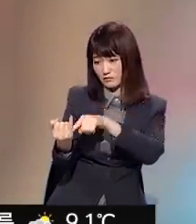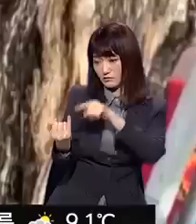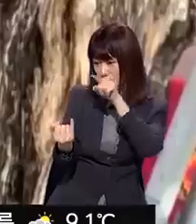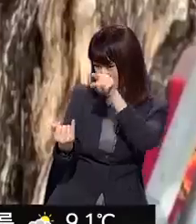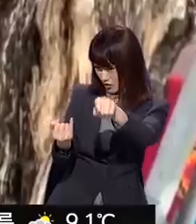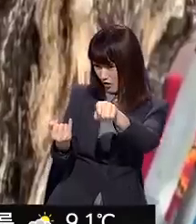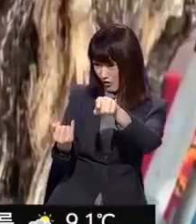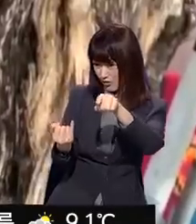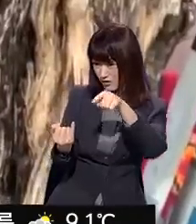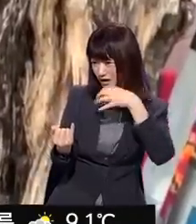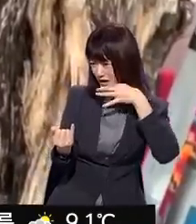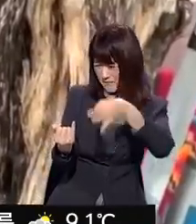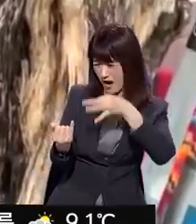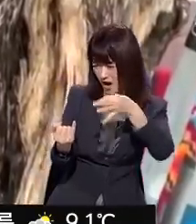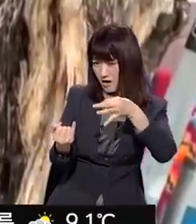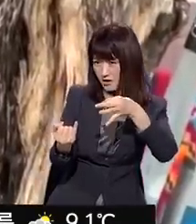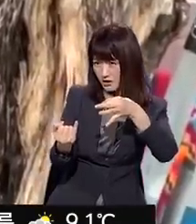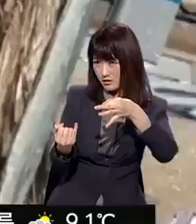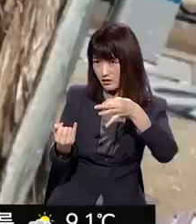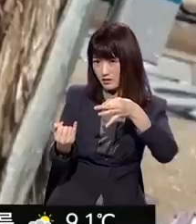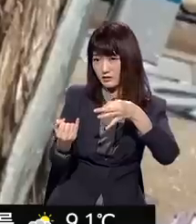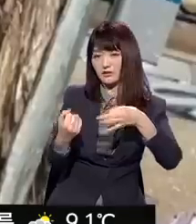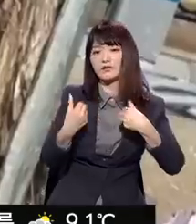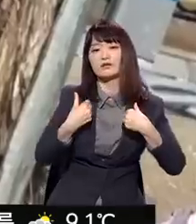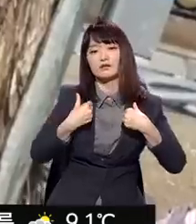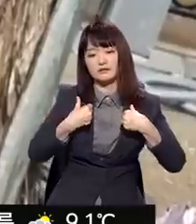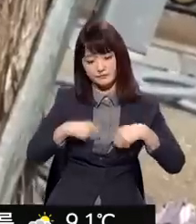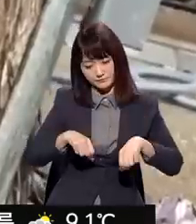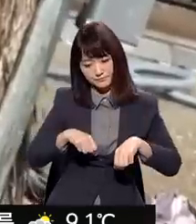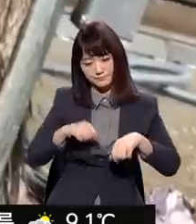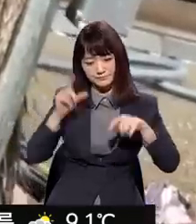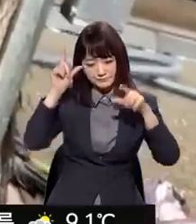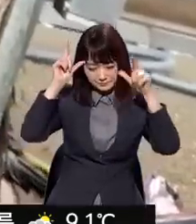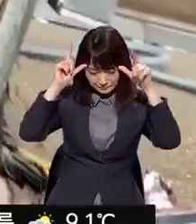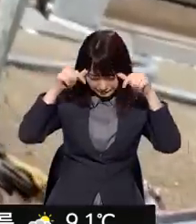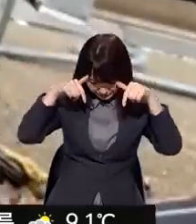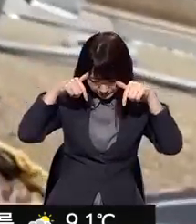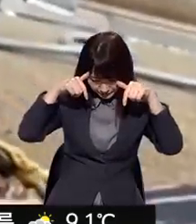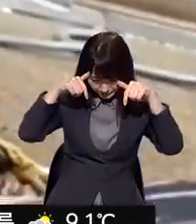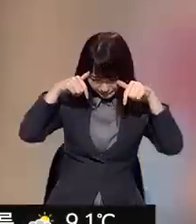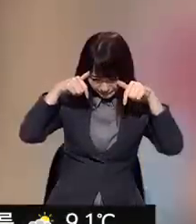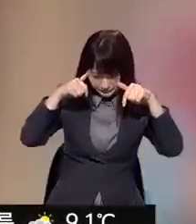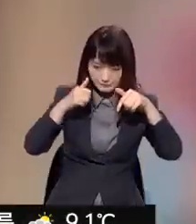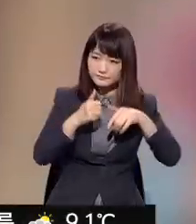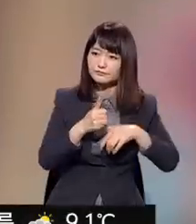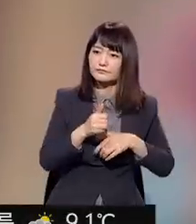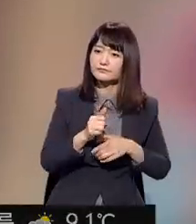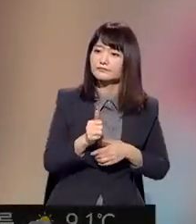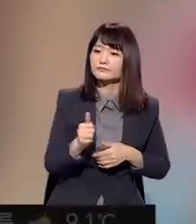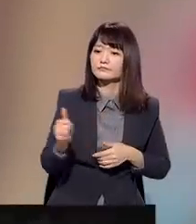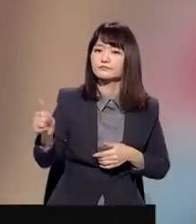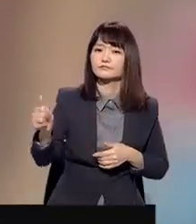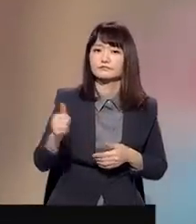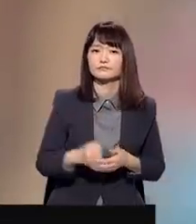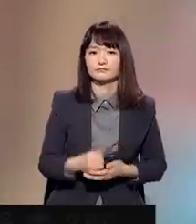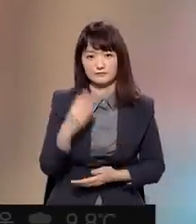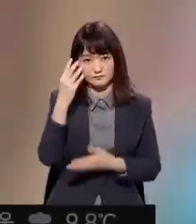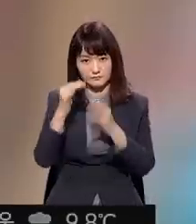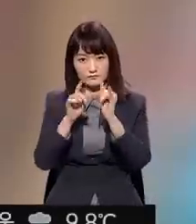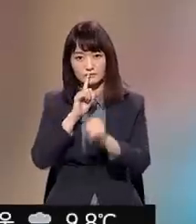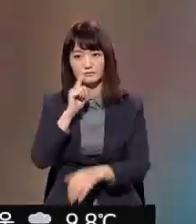저쪽으로 가라면서 소리를 칩니다. 이내 여성은 체념한 듯 고개를 돌리는데요. 목격자의 이야기를 한번